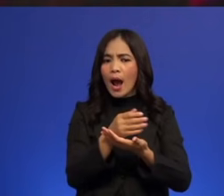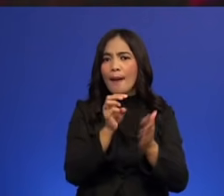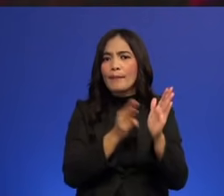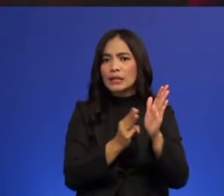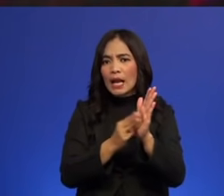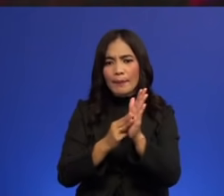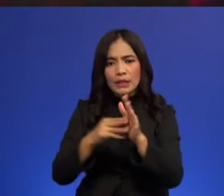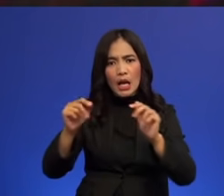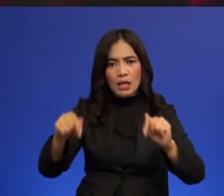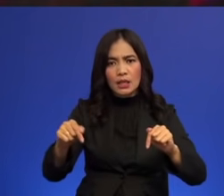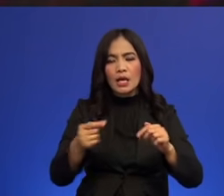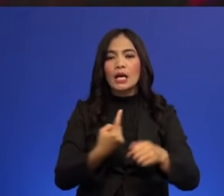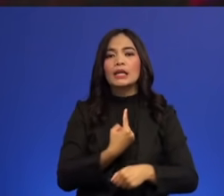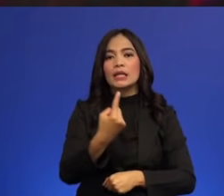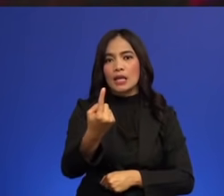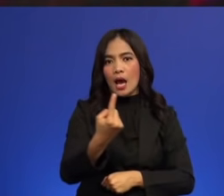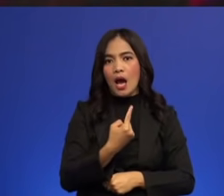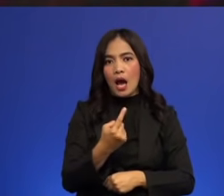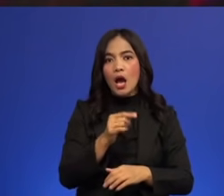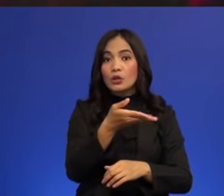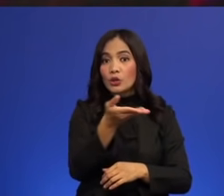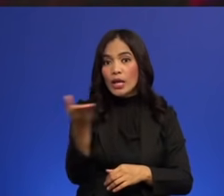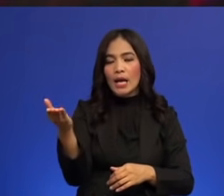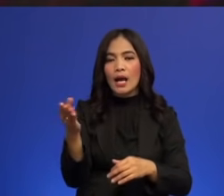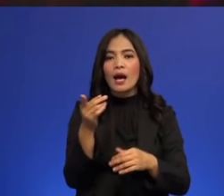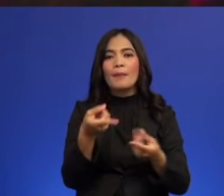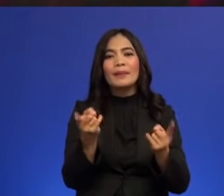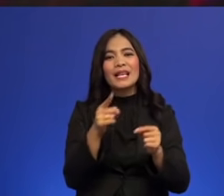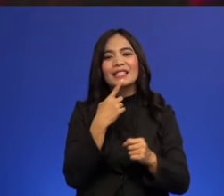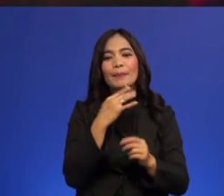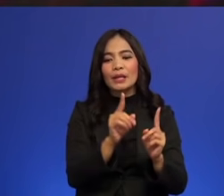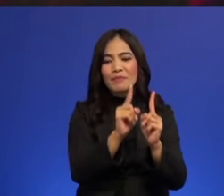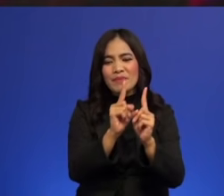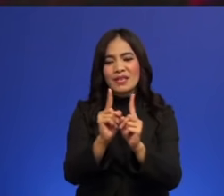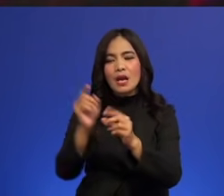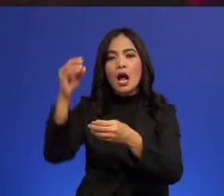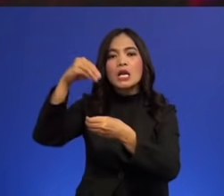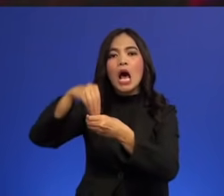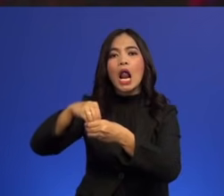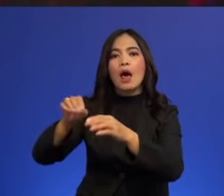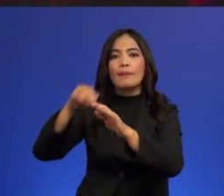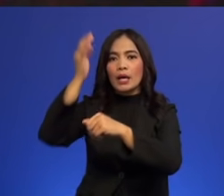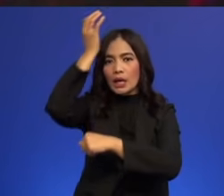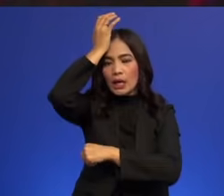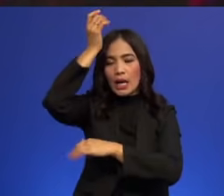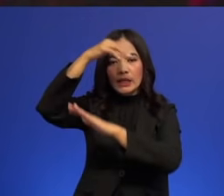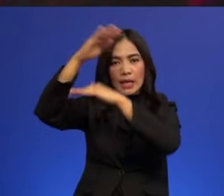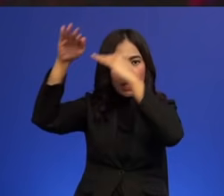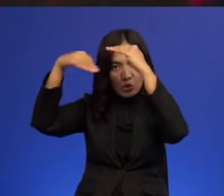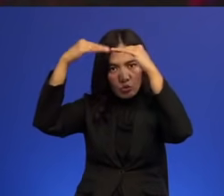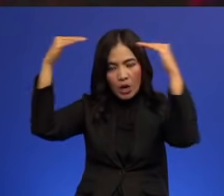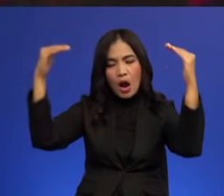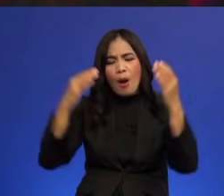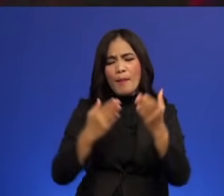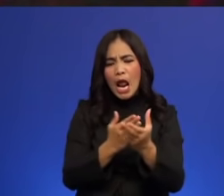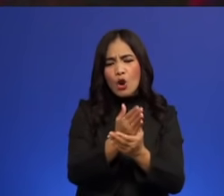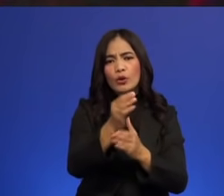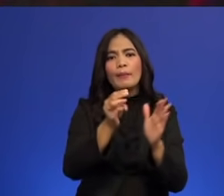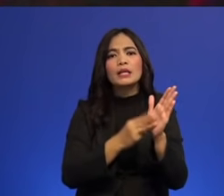itu, saudara terbimbing ke dalam kerajaan surga. Melalui masalah-masalah